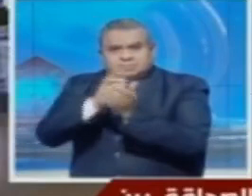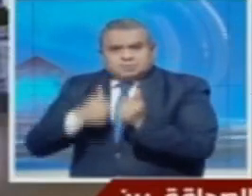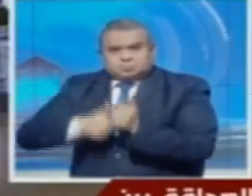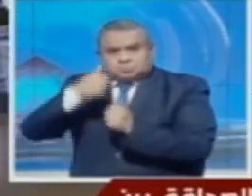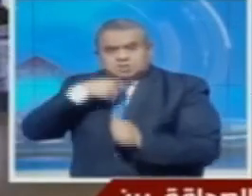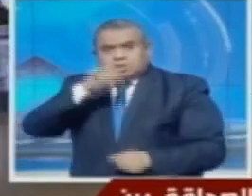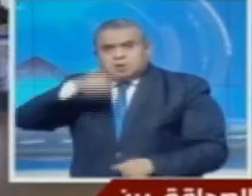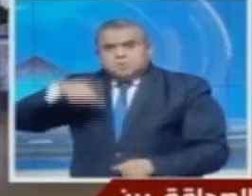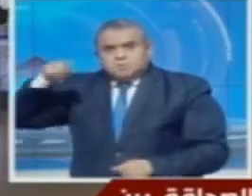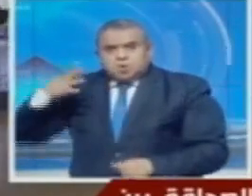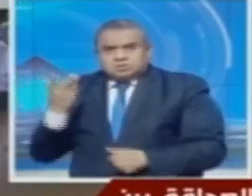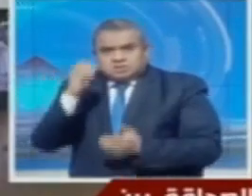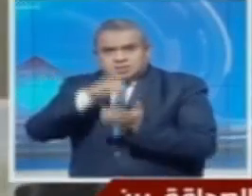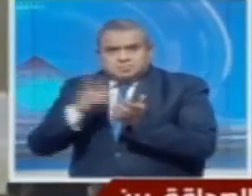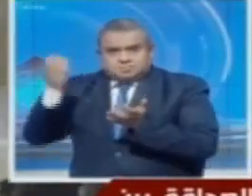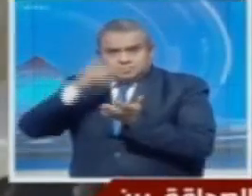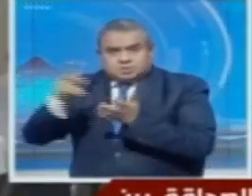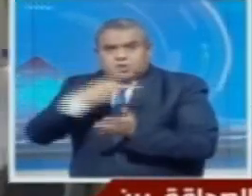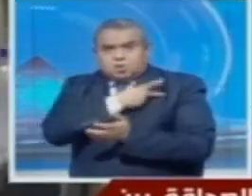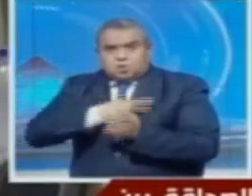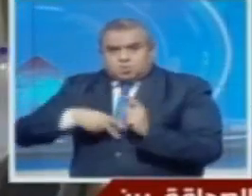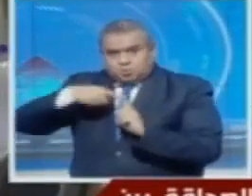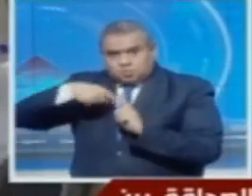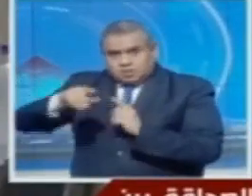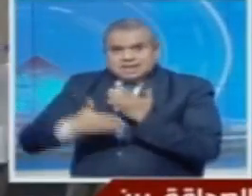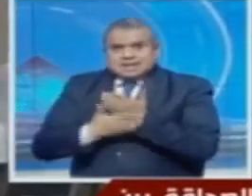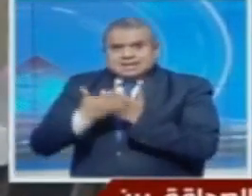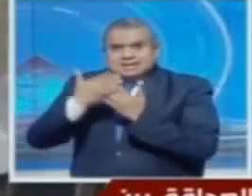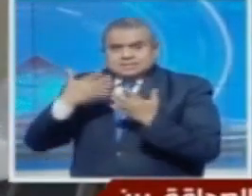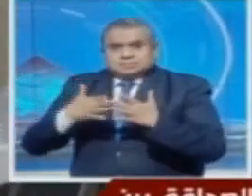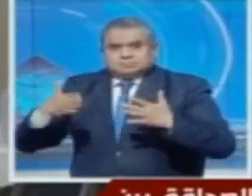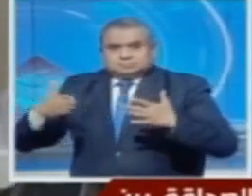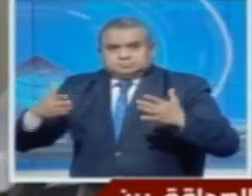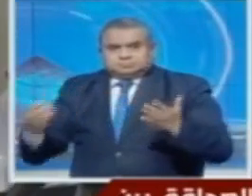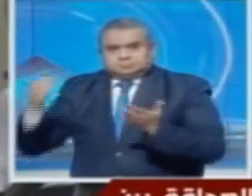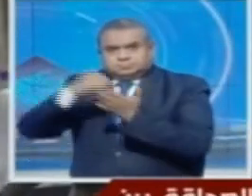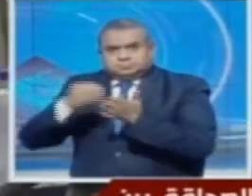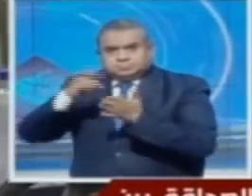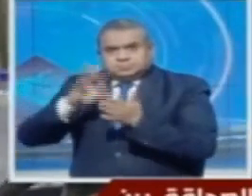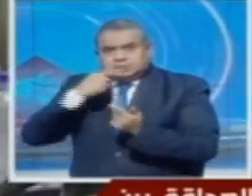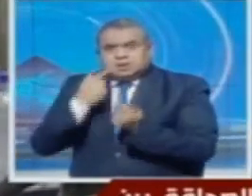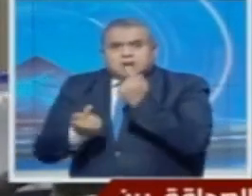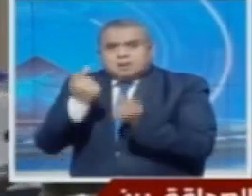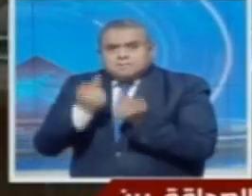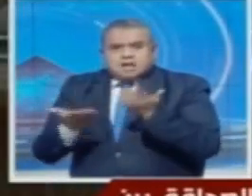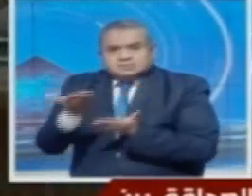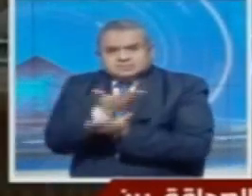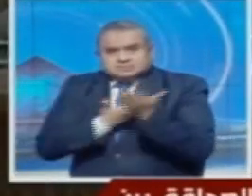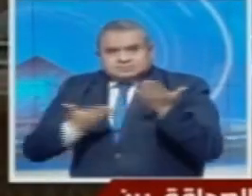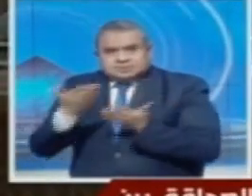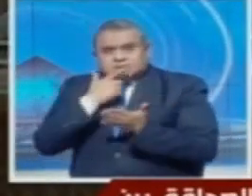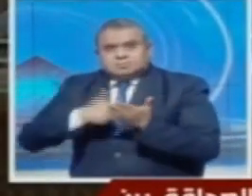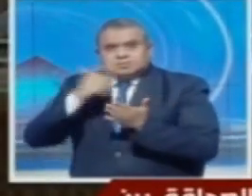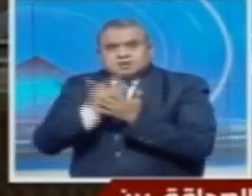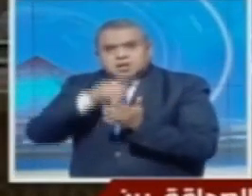المصرية للسلع إلى أن الحكومة تسعى في المرحلة القادمة إلى التوسع بإضافة عدد آخر من المحاصيل للتداول